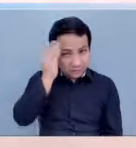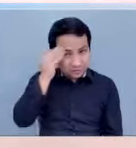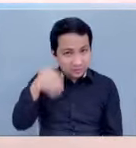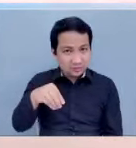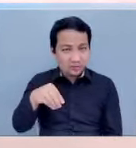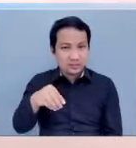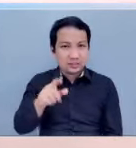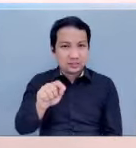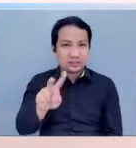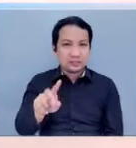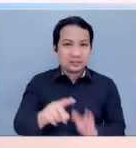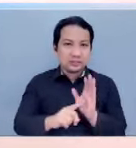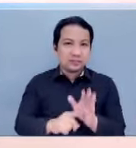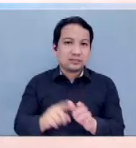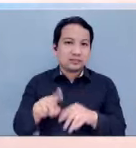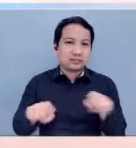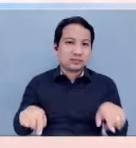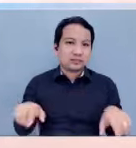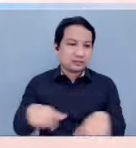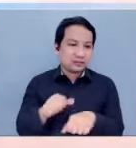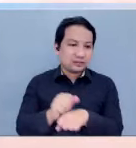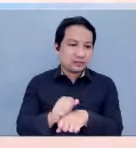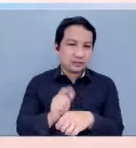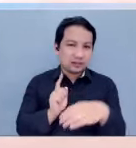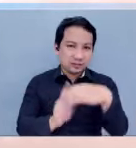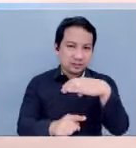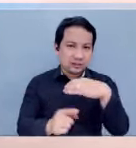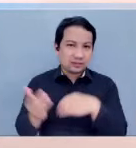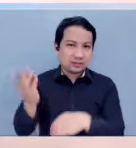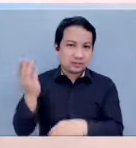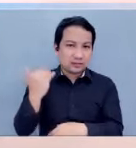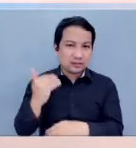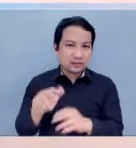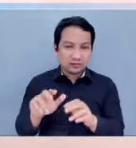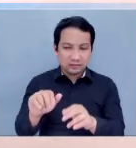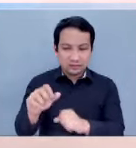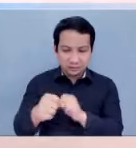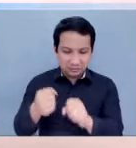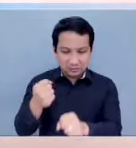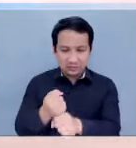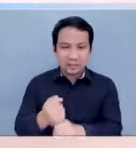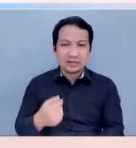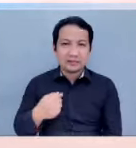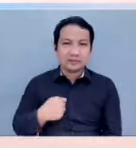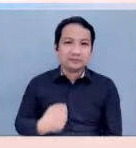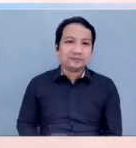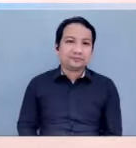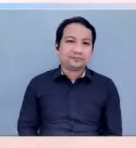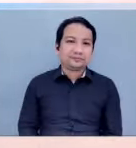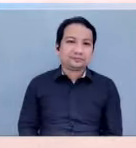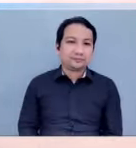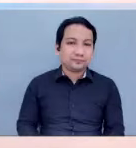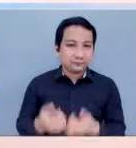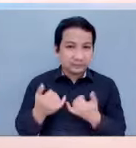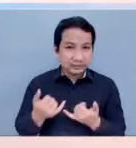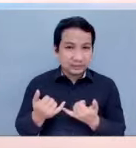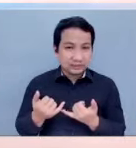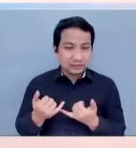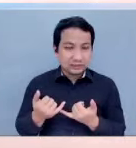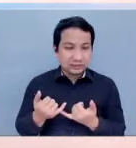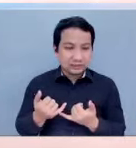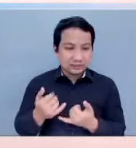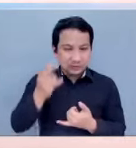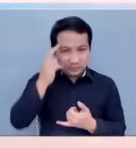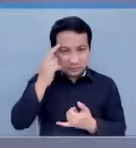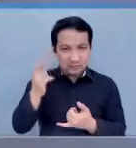been working, you know, with ABS for the past 13 years. And now I realize that I have a